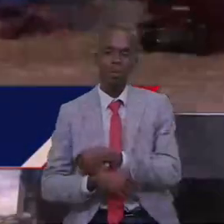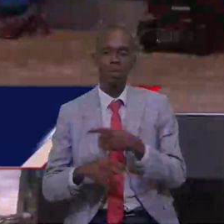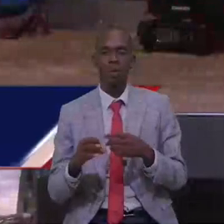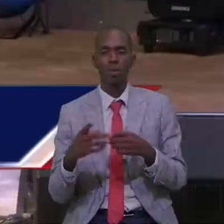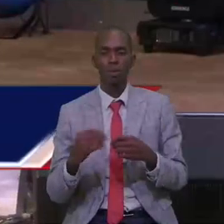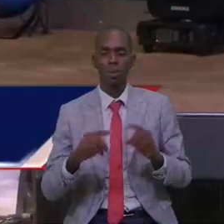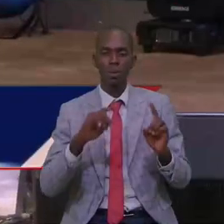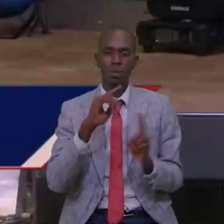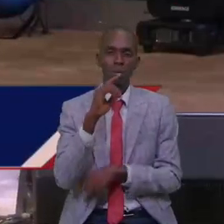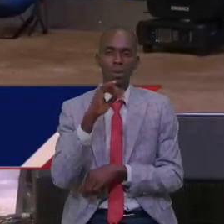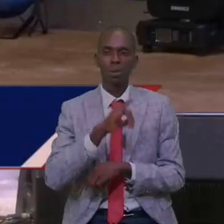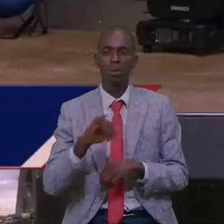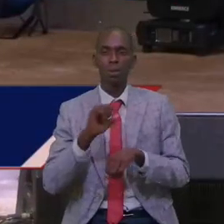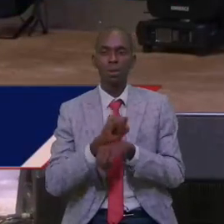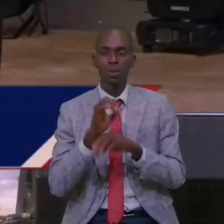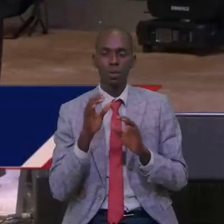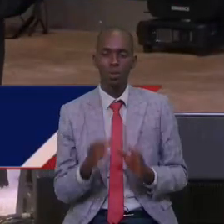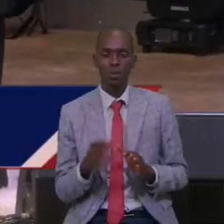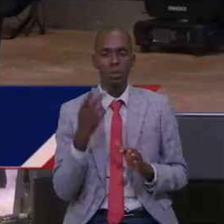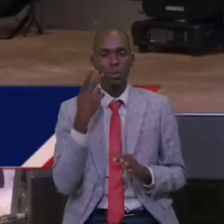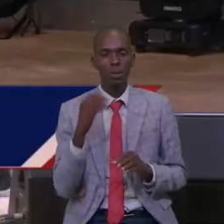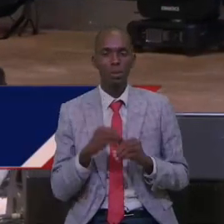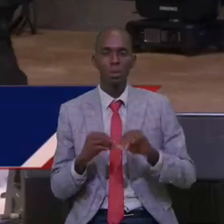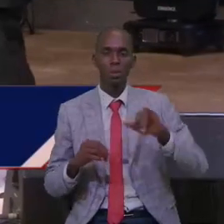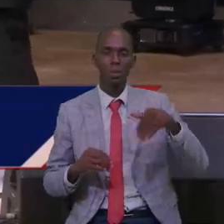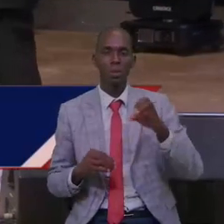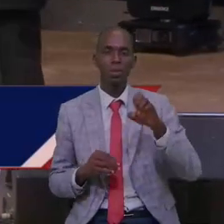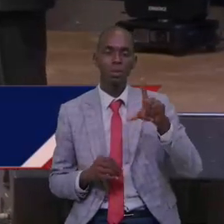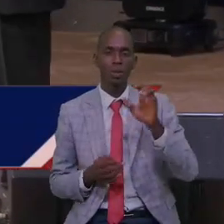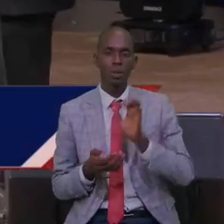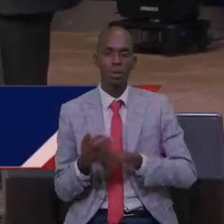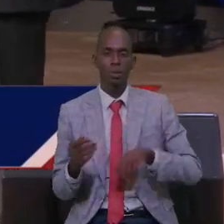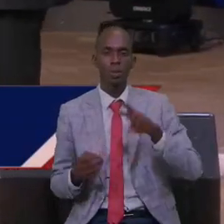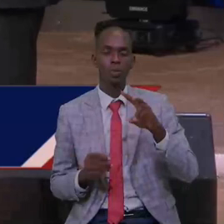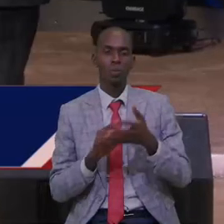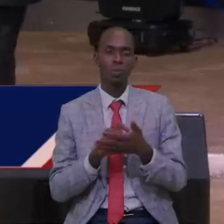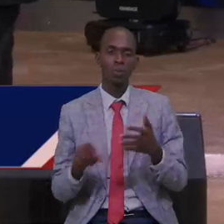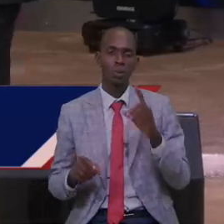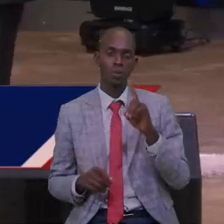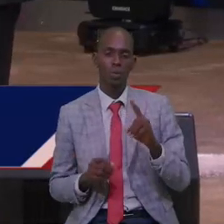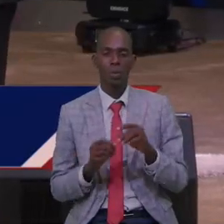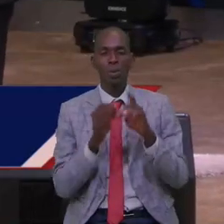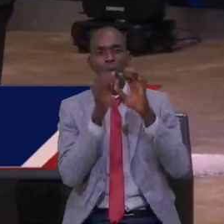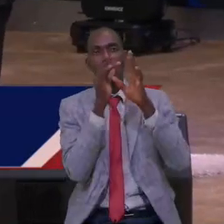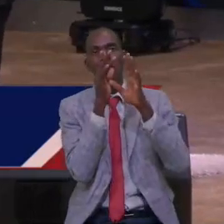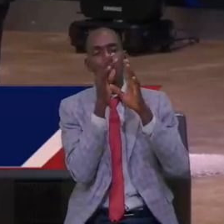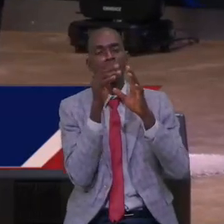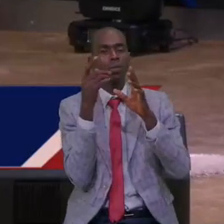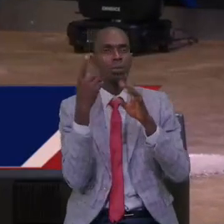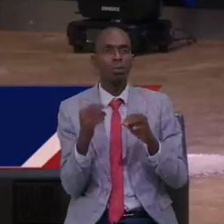jour fixé par Dieu. Joël 2, 1, sonnez de la trompette en